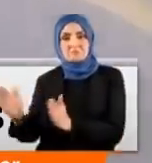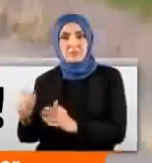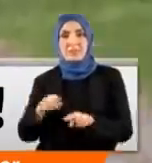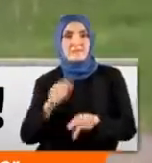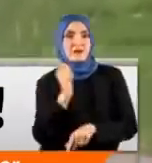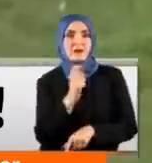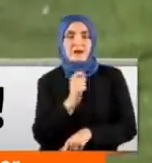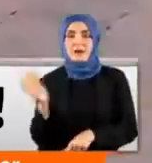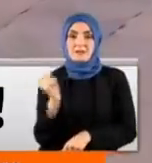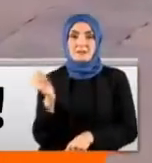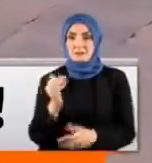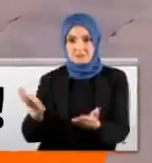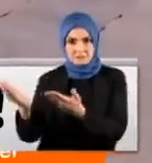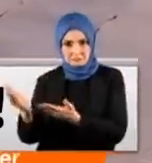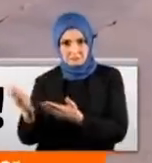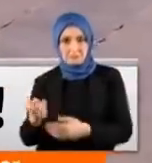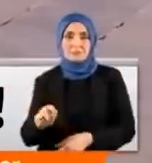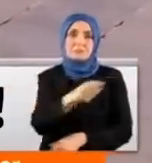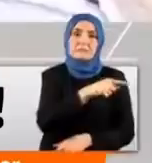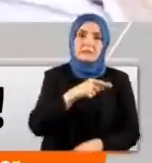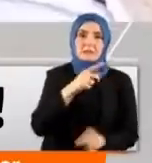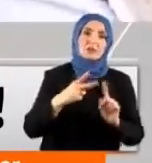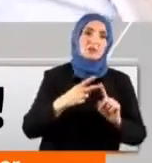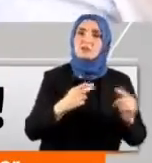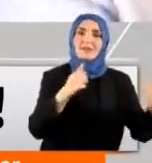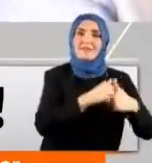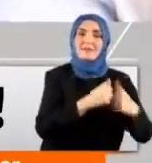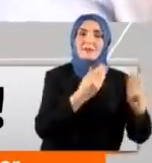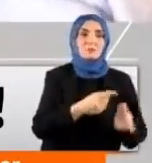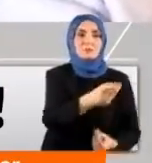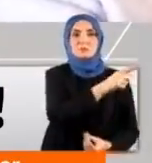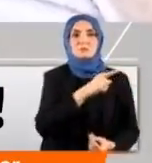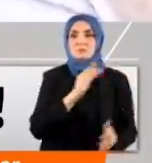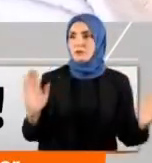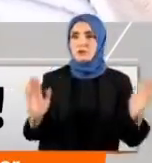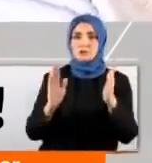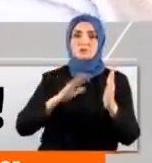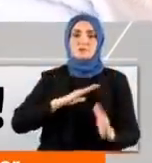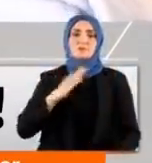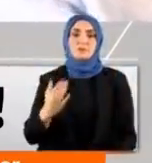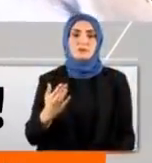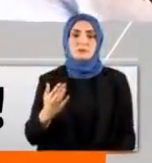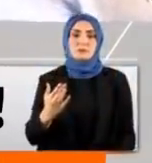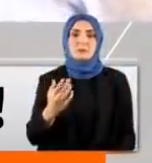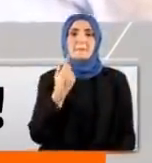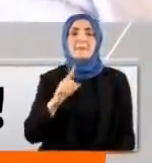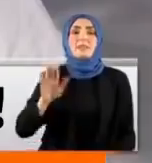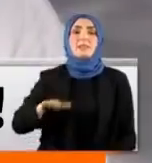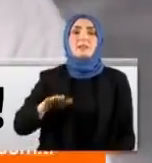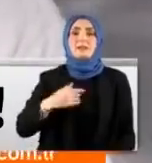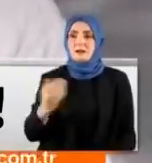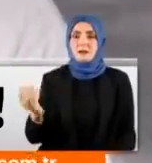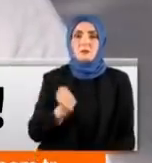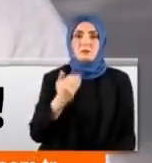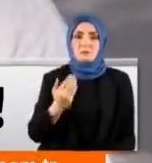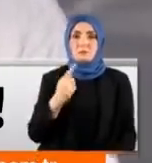yanda ikinci eşler. Taraflar karşı karşıya geldi. Biz 1.000 lira veriyoruz ve her sene de arttırma şansı oluyor. Bu çok adaletsiz.